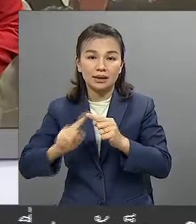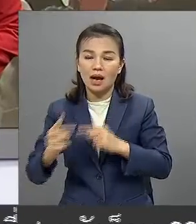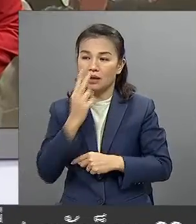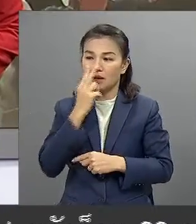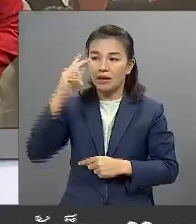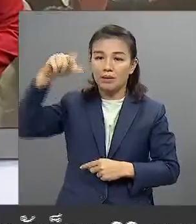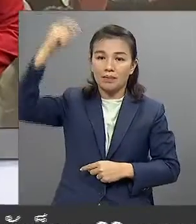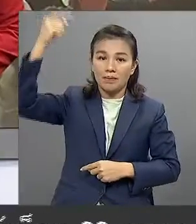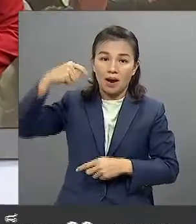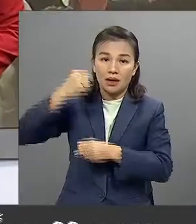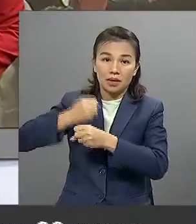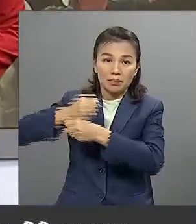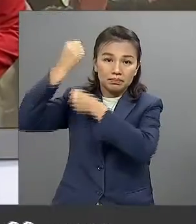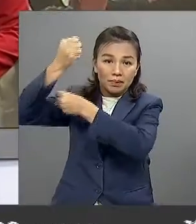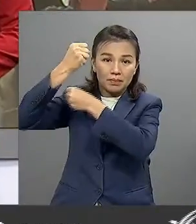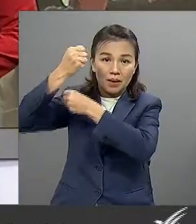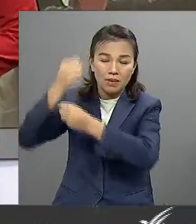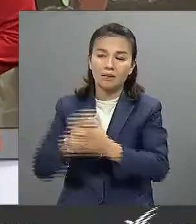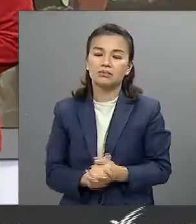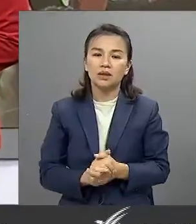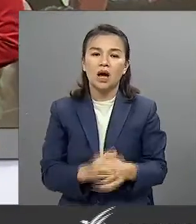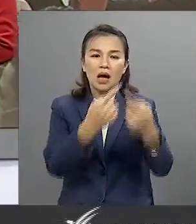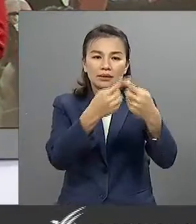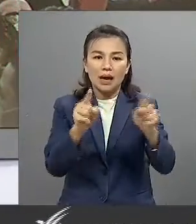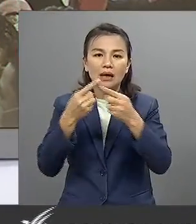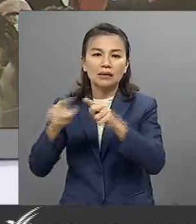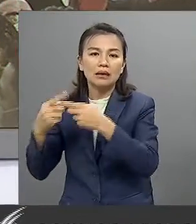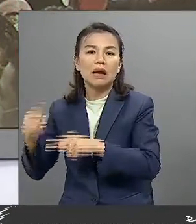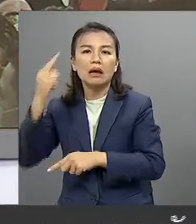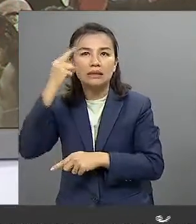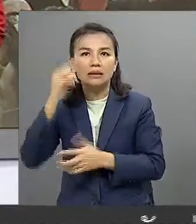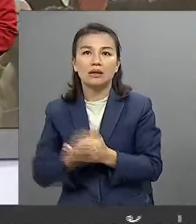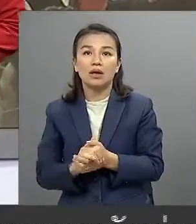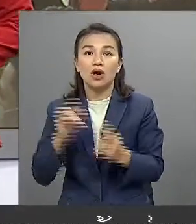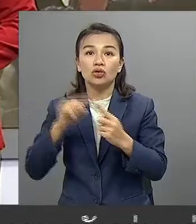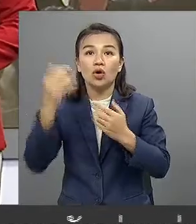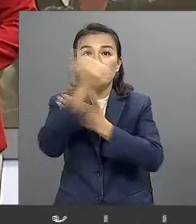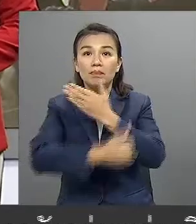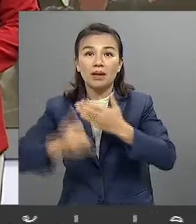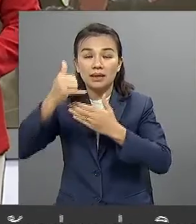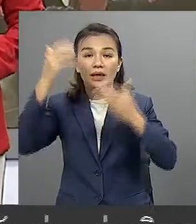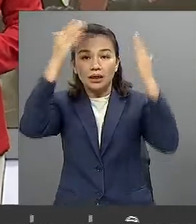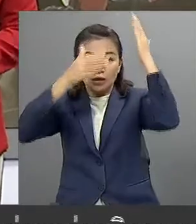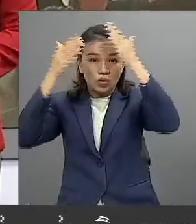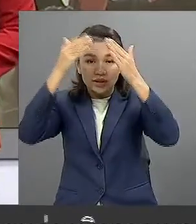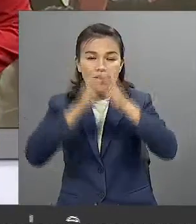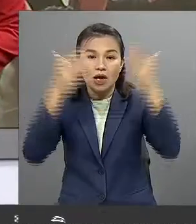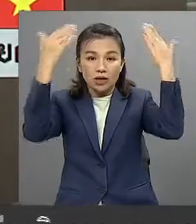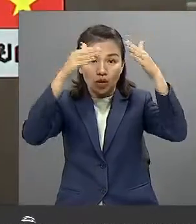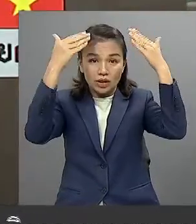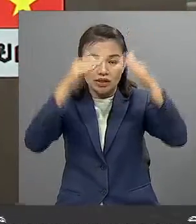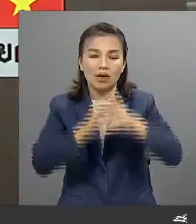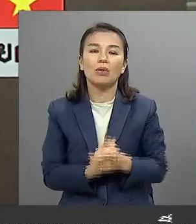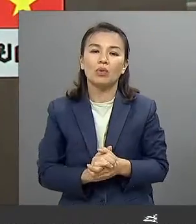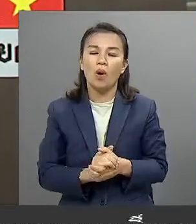เมียนมาจะเห็นได้ว่ามีจุดยืนที่แตกต่างกันนะคะอย่างอินโดนีเซียอ่ะเป็นประเทศที่ออกตัวแรงที่สุดเป็นตัวตั้งตัวตี